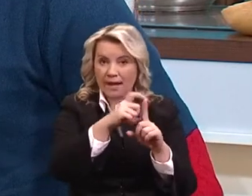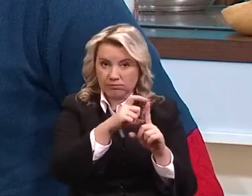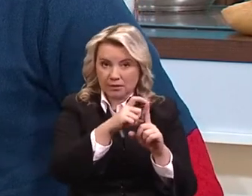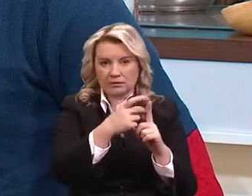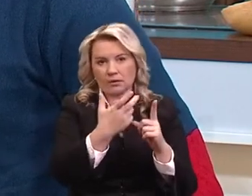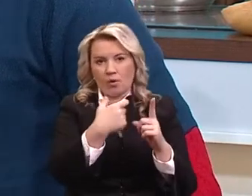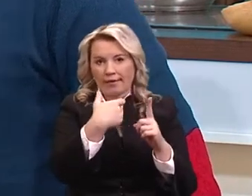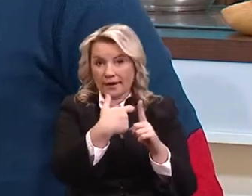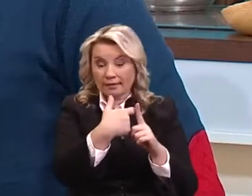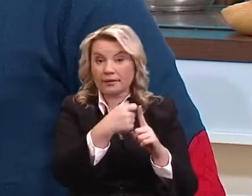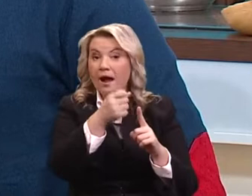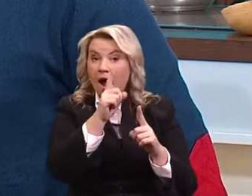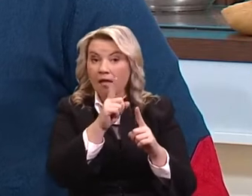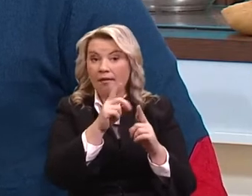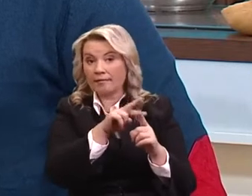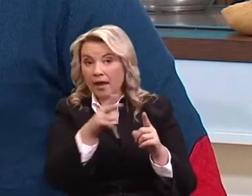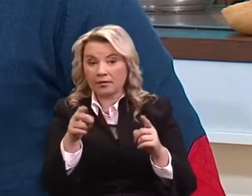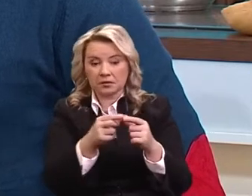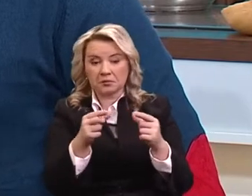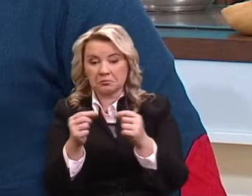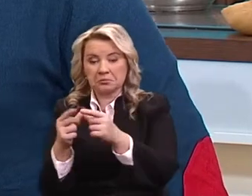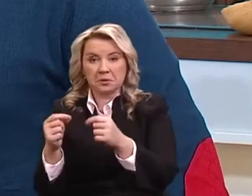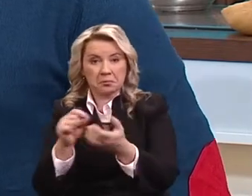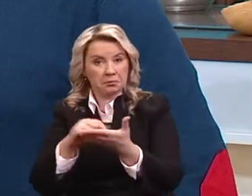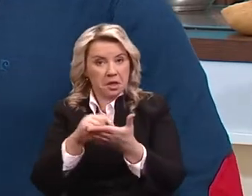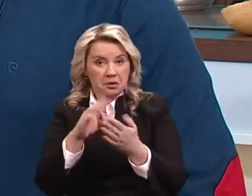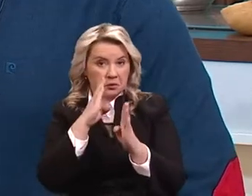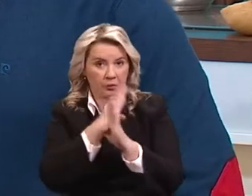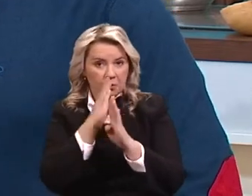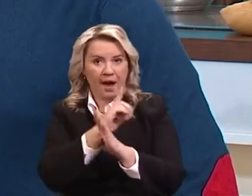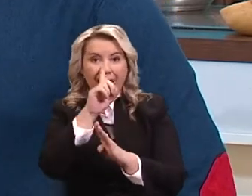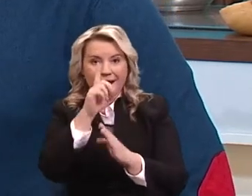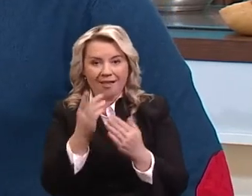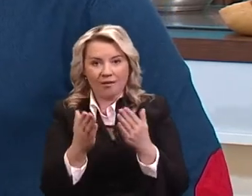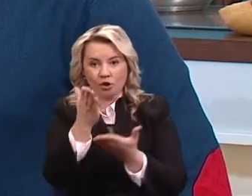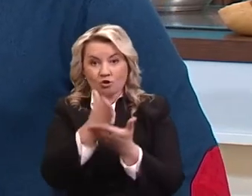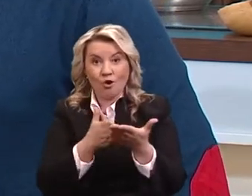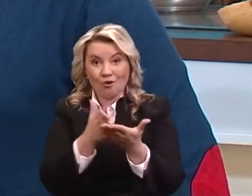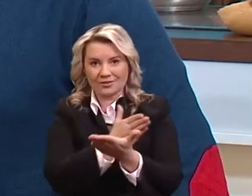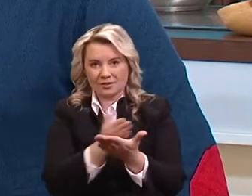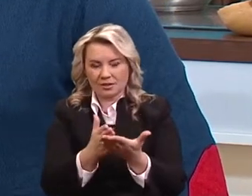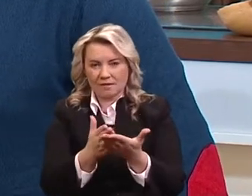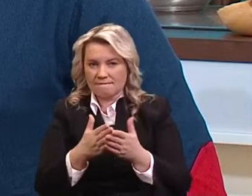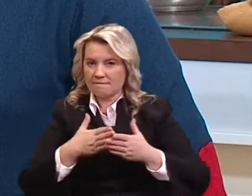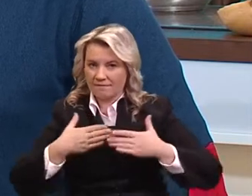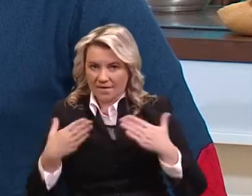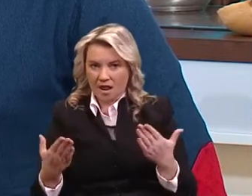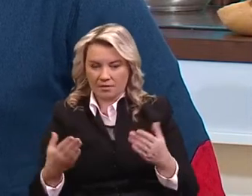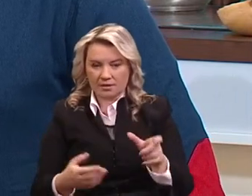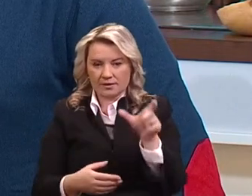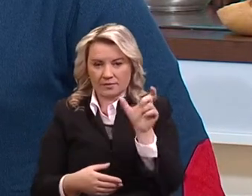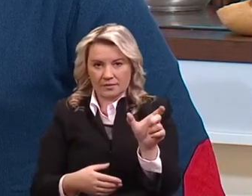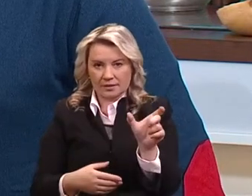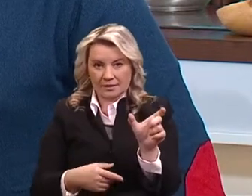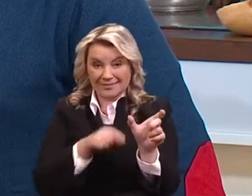není napsáno vůbec nic. To znamená, moc je od sebe nerozeznáme. Ten rozdíl je markantní. Na debitní kartě budu mít vždycky peníze své vlastní, které